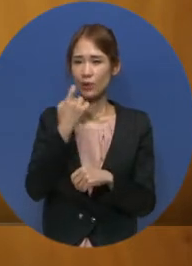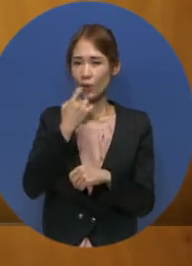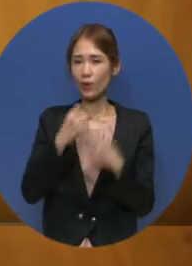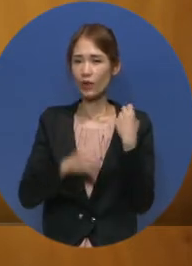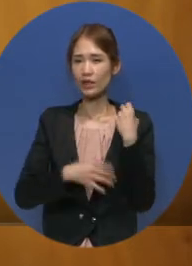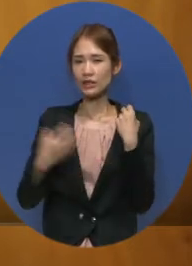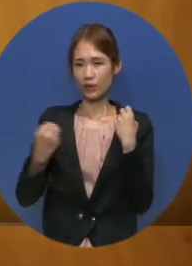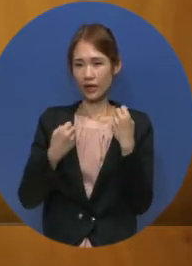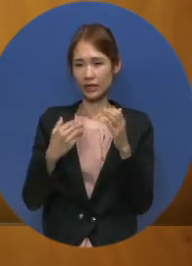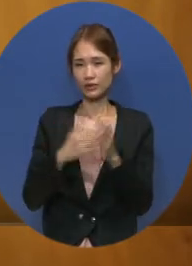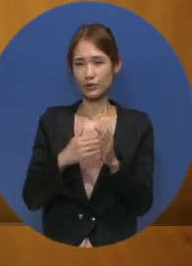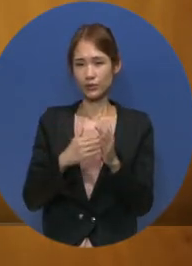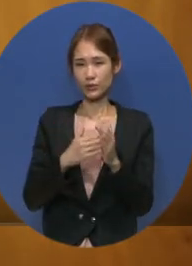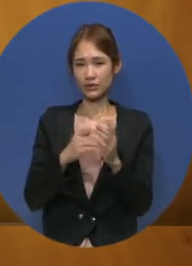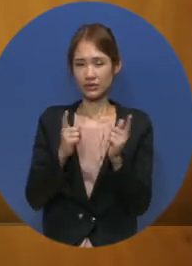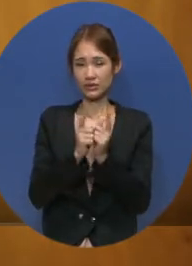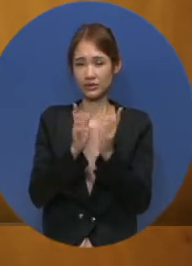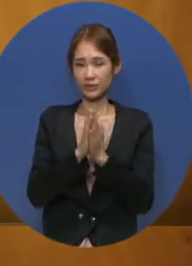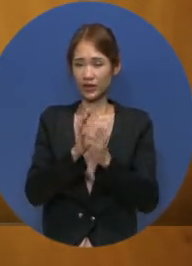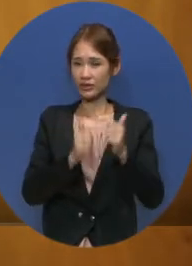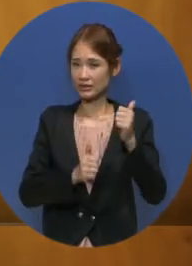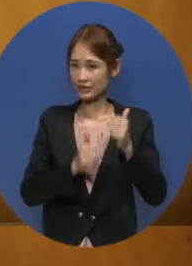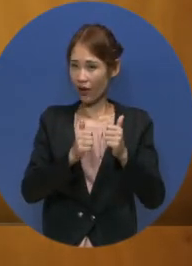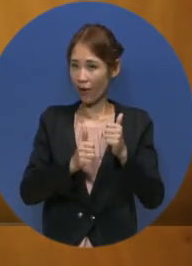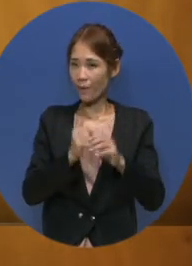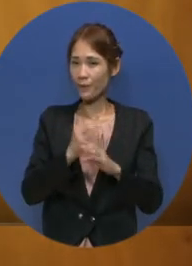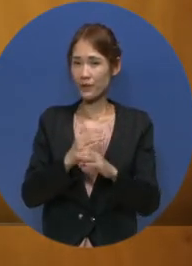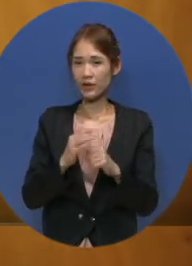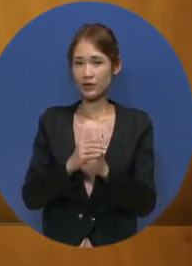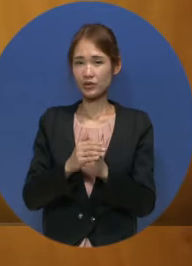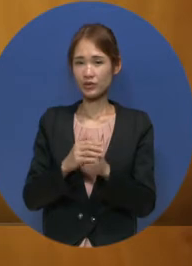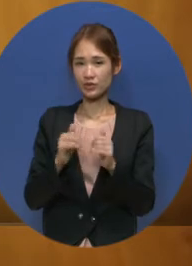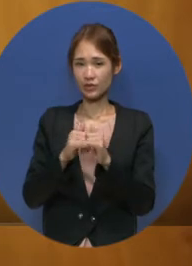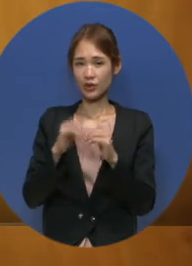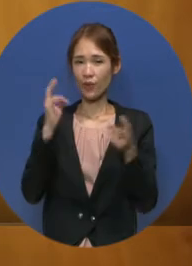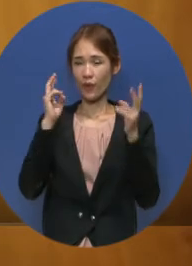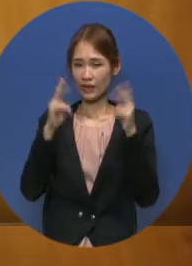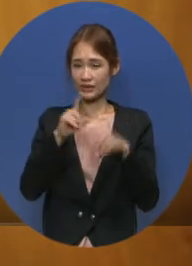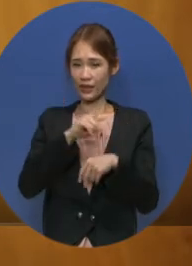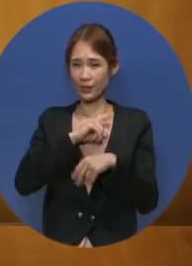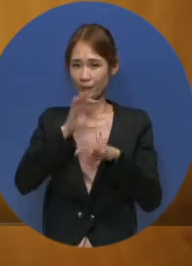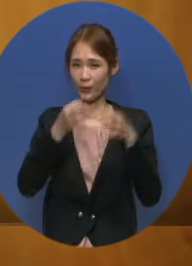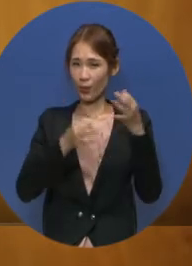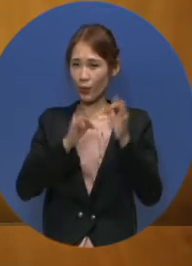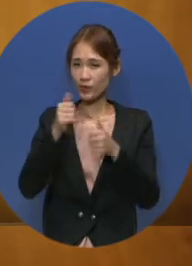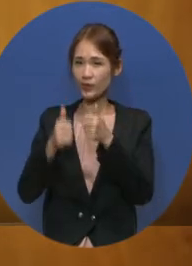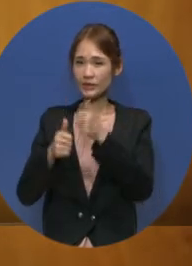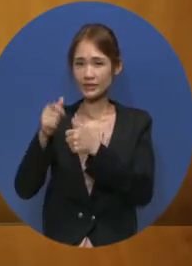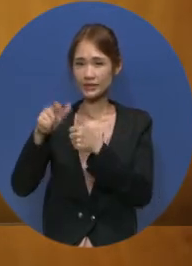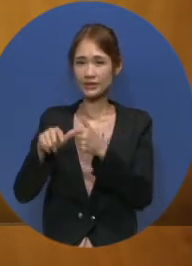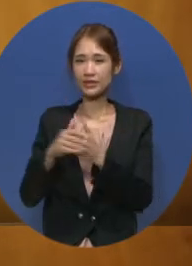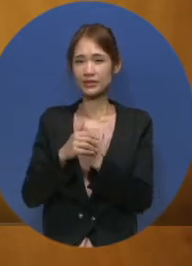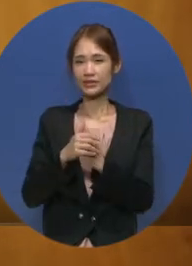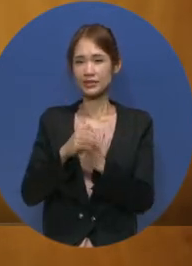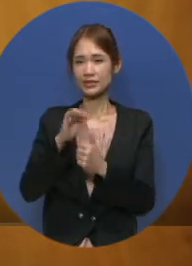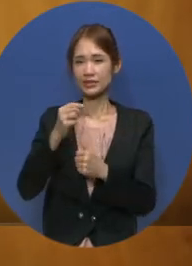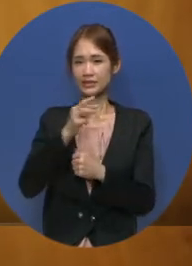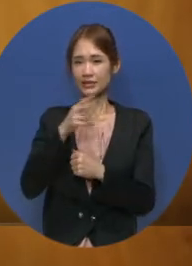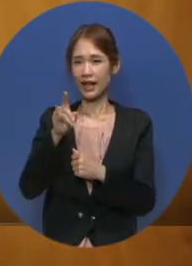바탕으로 실제로 실험을 하고 있습니다. 회사를 통해서. 그래서 저희 회사 이름은 포도 실험실 그레이프 랩이라고 할 수